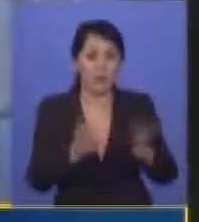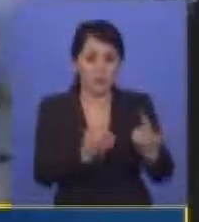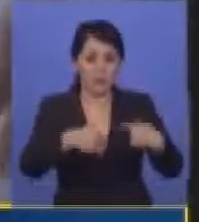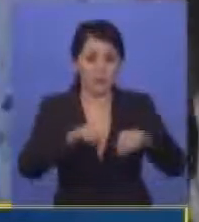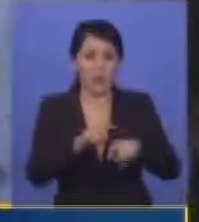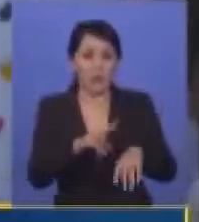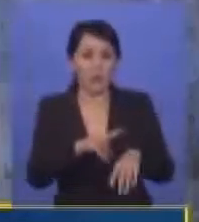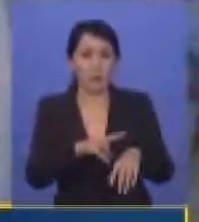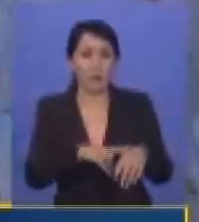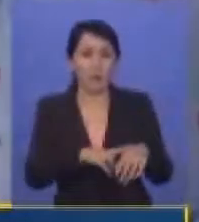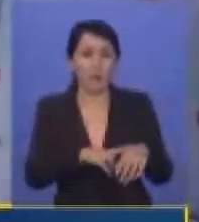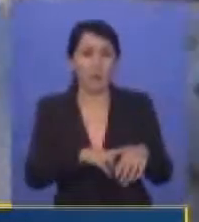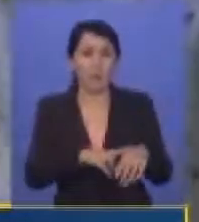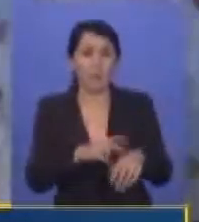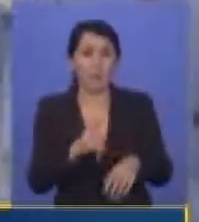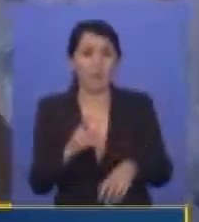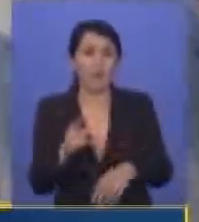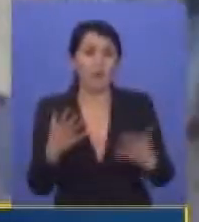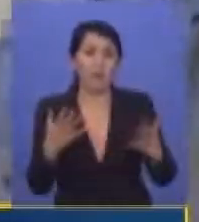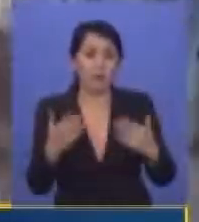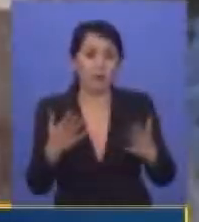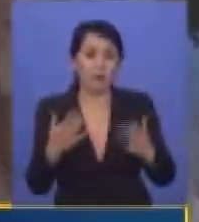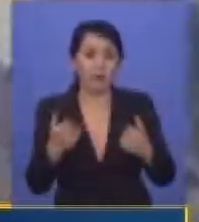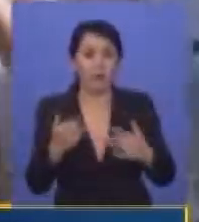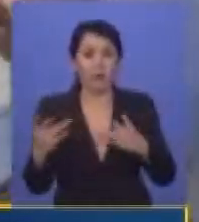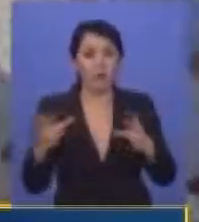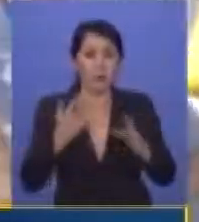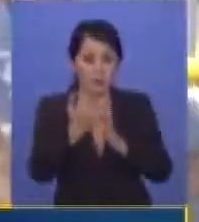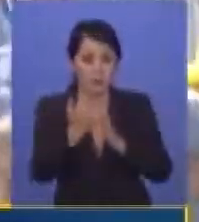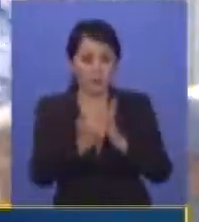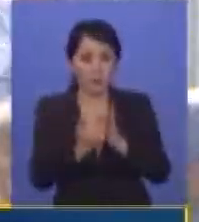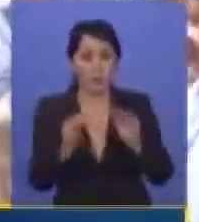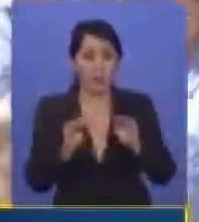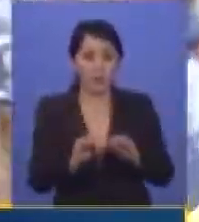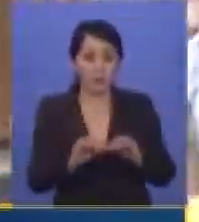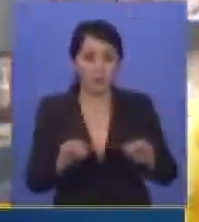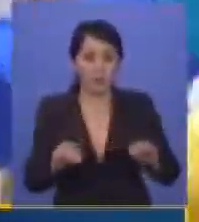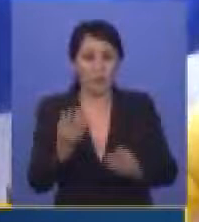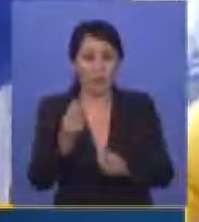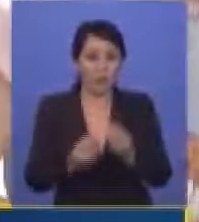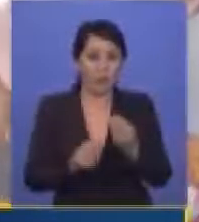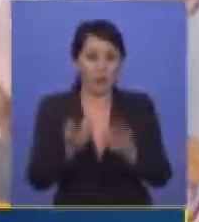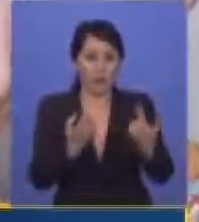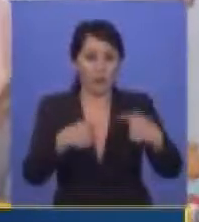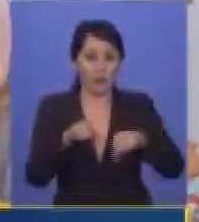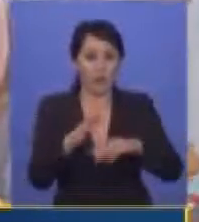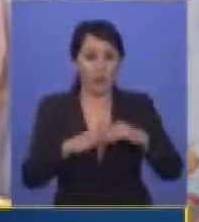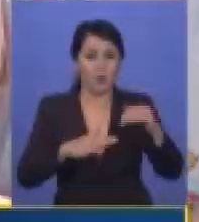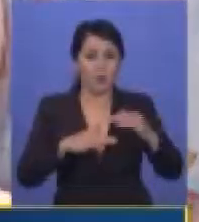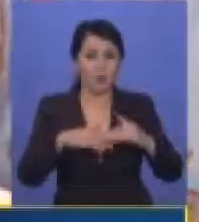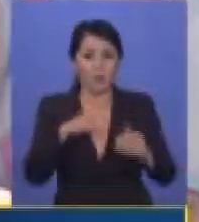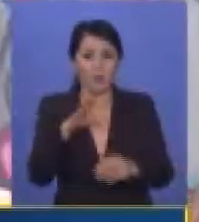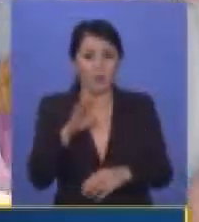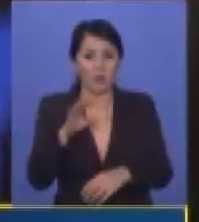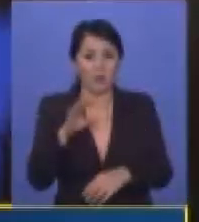Полиция басқармасының алаңы бір сәт демалыс алаңына айналып концерт қойылды. Балдырғандармен ойындар ойнатылды. Кәсіби аниматорлар